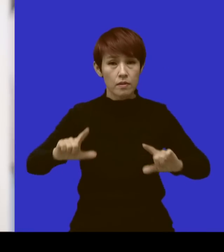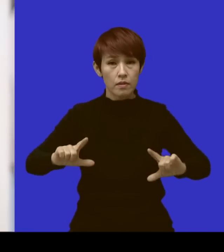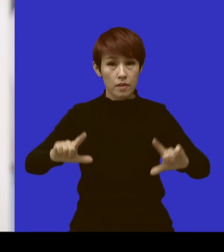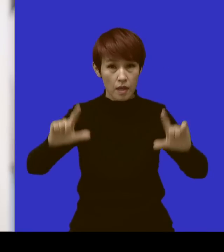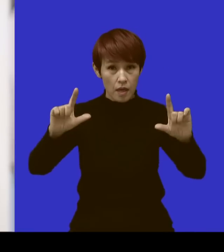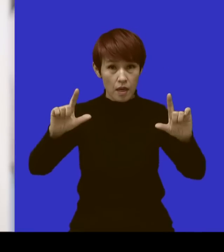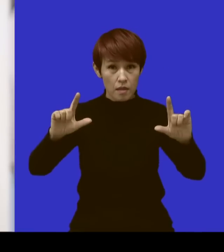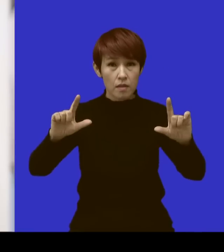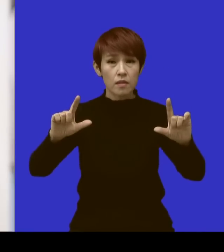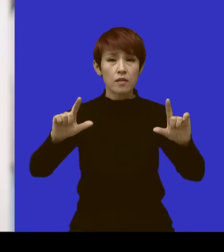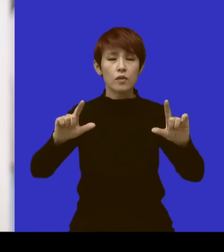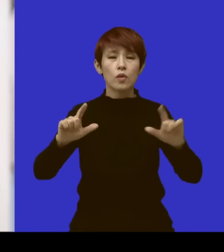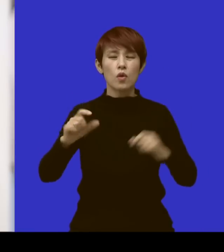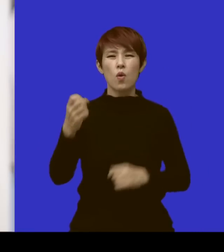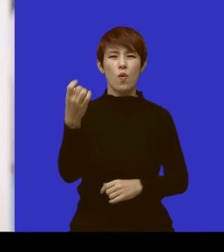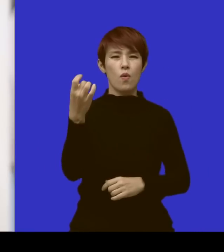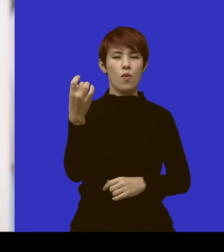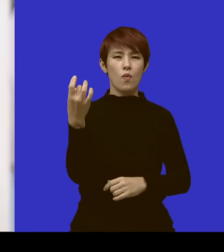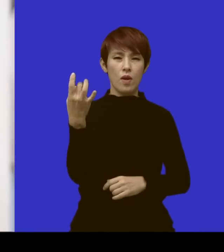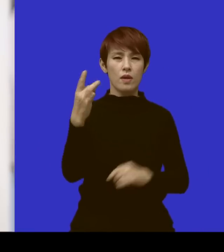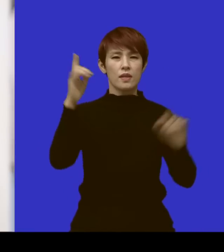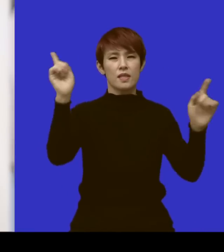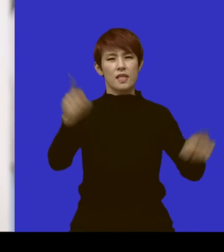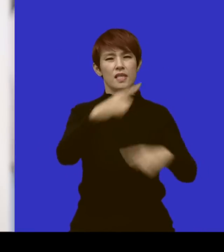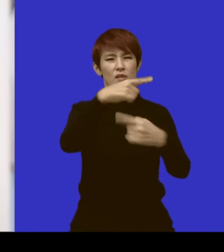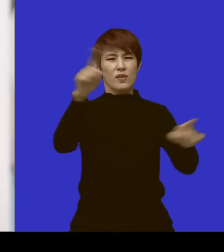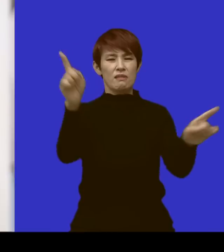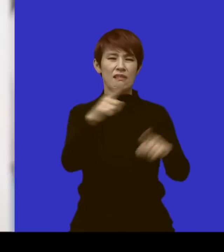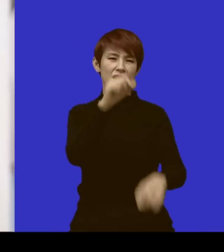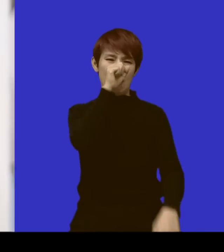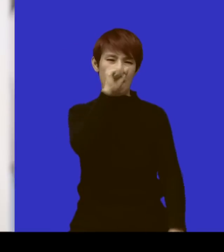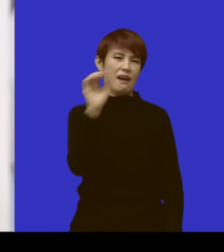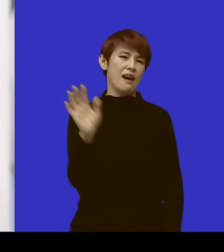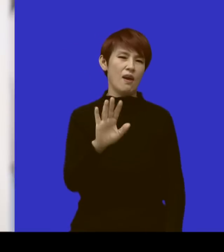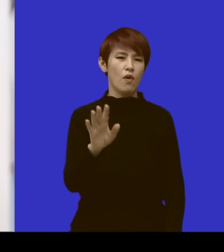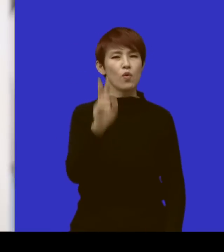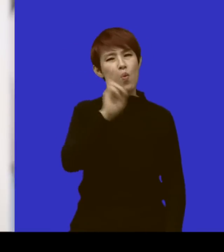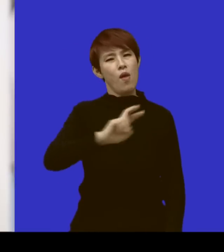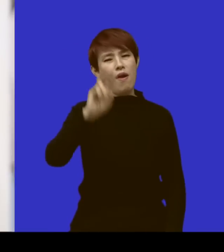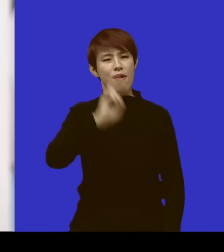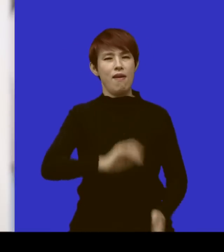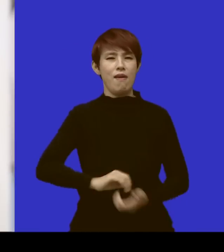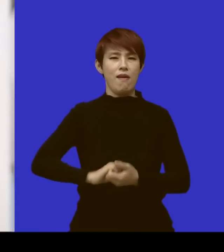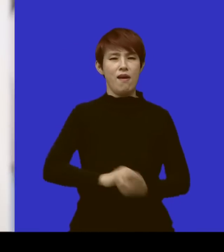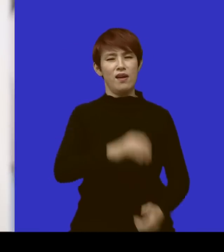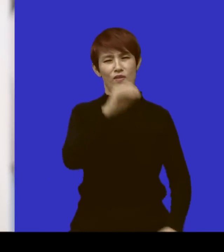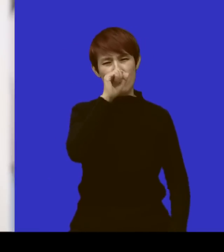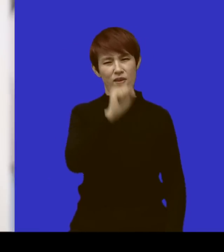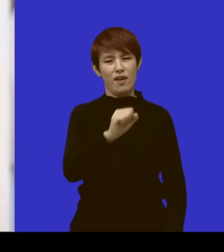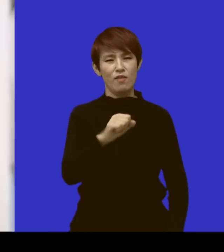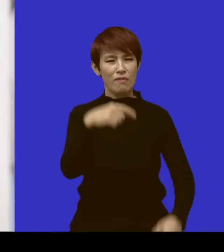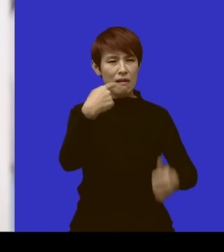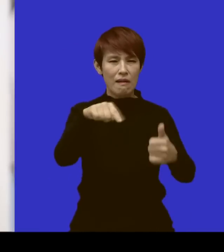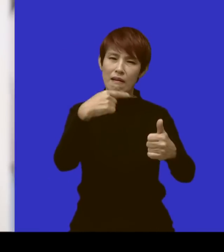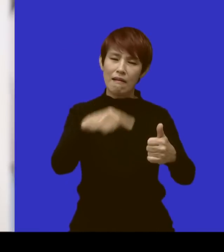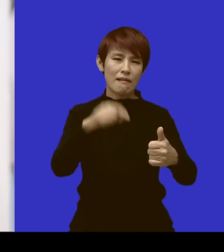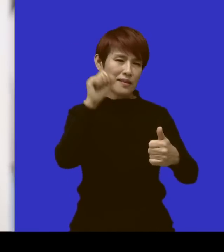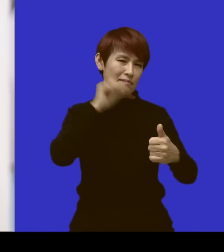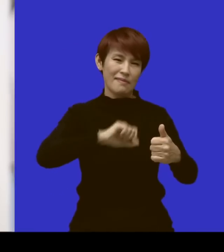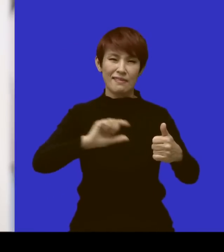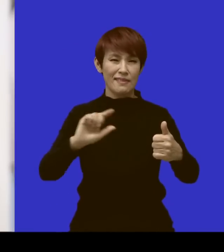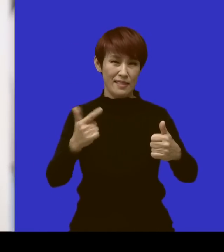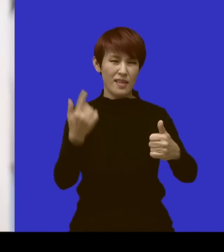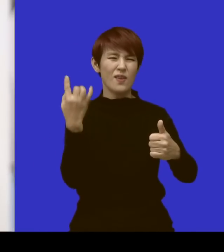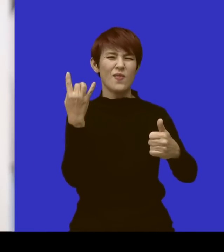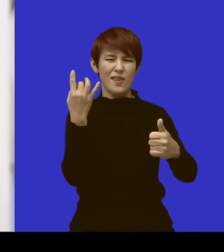이제 원래는 지휘나 이런 것들을 별로 하는 걸 좋아하지 않았어요. 그냥 노래하는 것만 좋아했고 네. 누굴 가르치거나 이런 걸 좋아하지